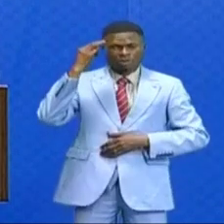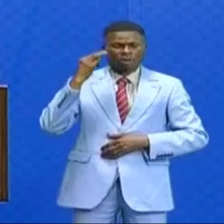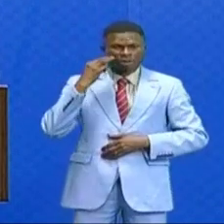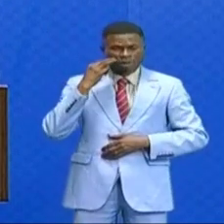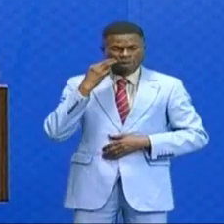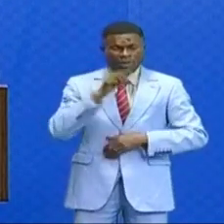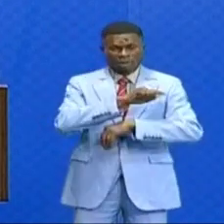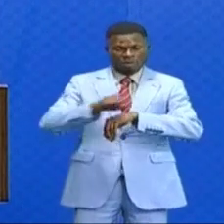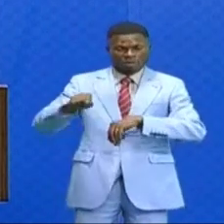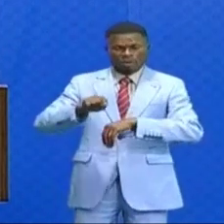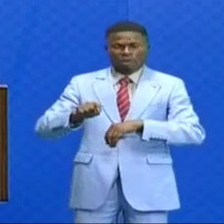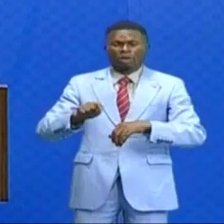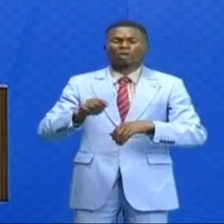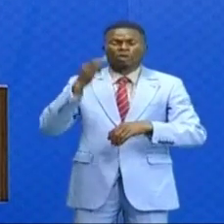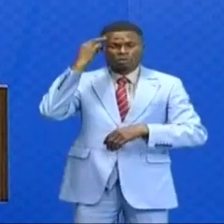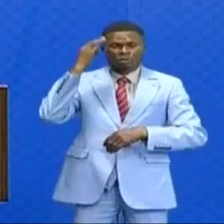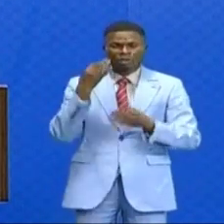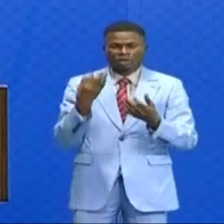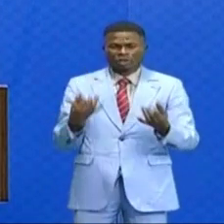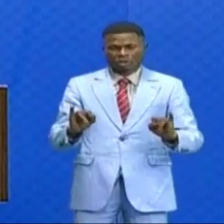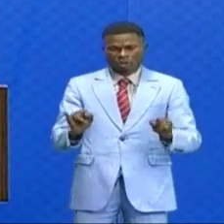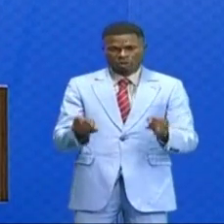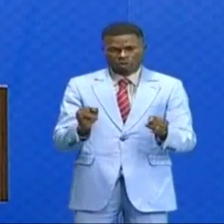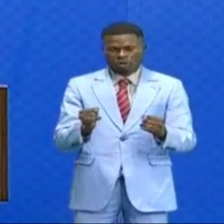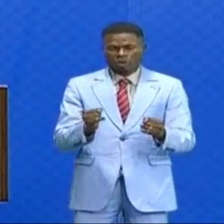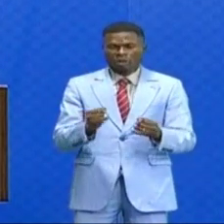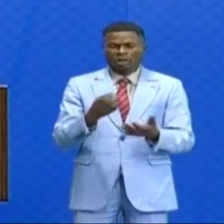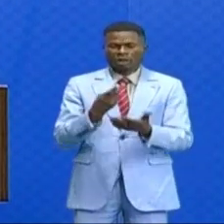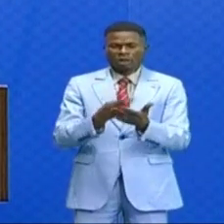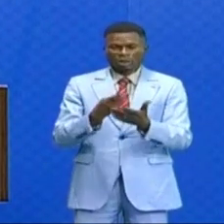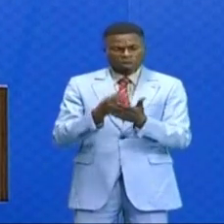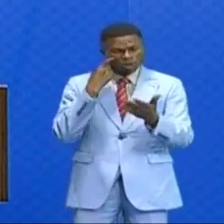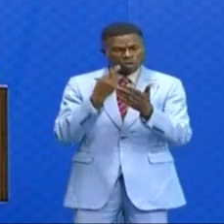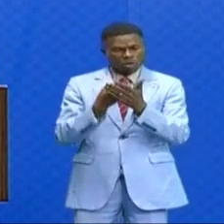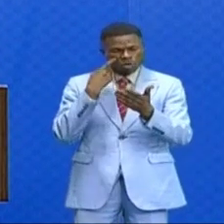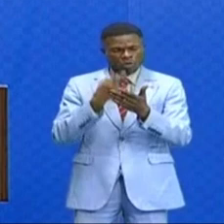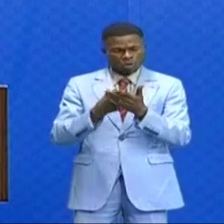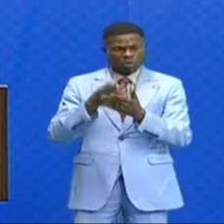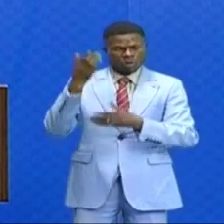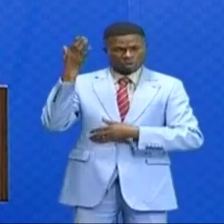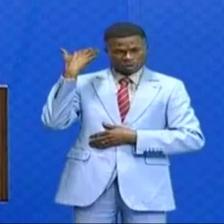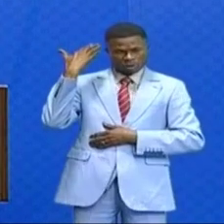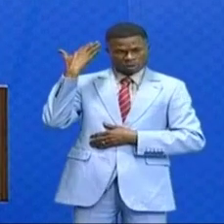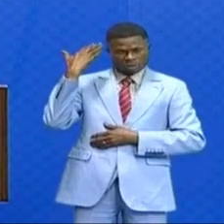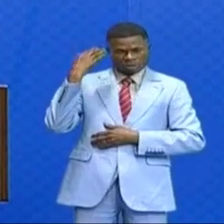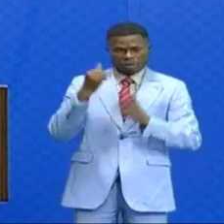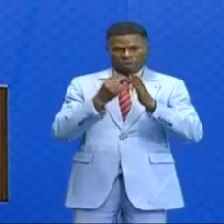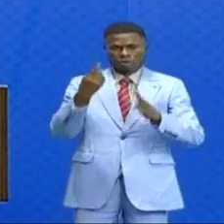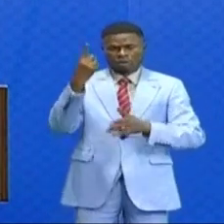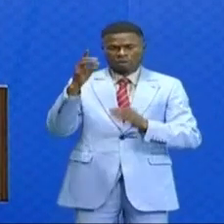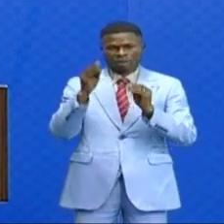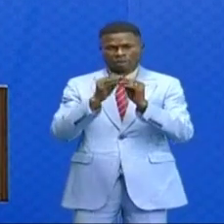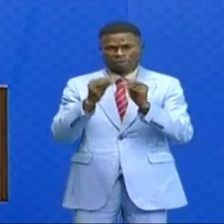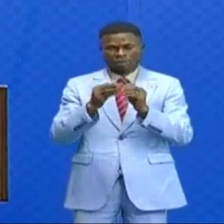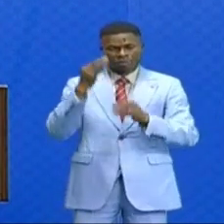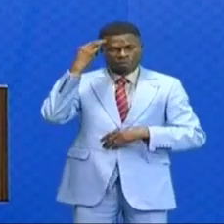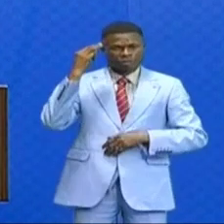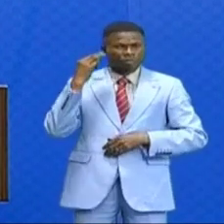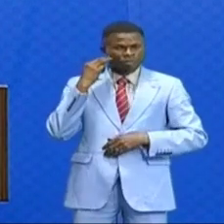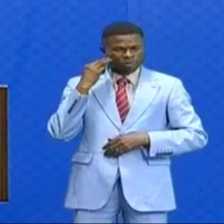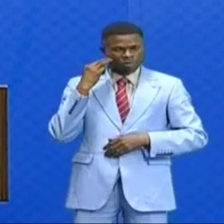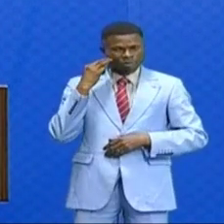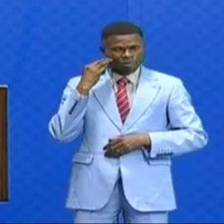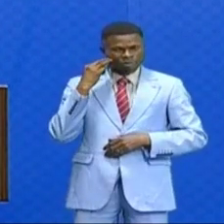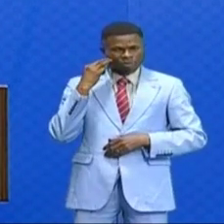son ministère a pris en compte les différentes observations formulées lors de la 61e réunion du Conseil de